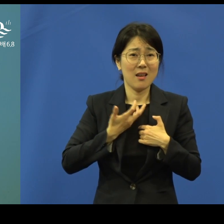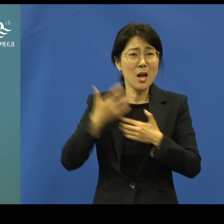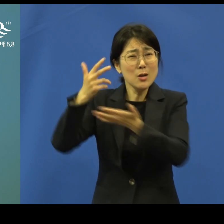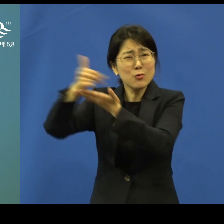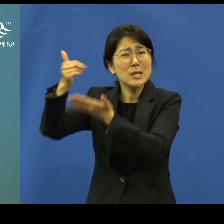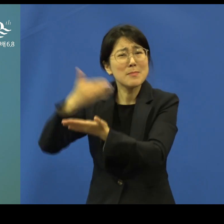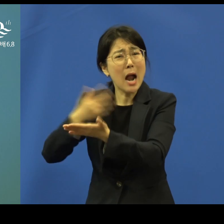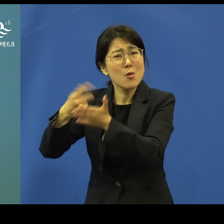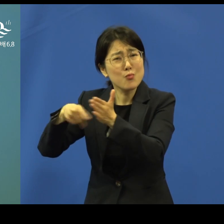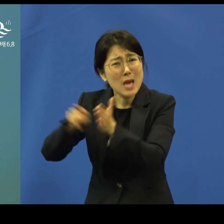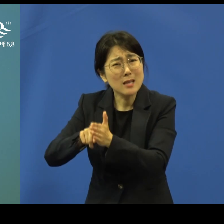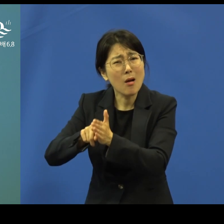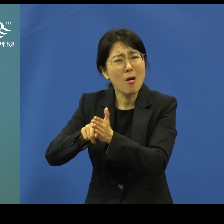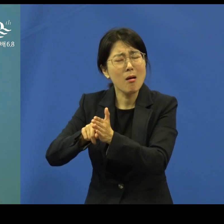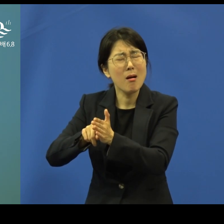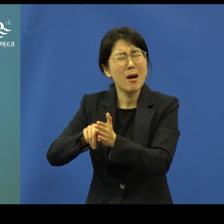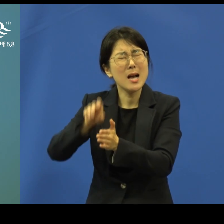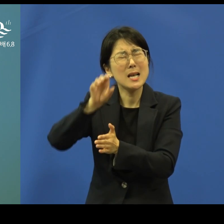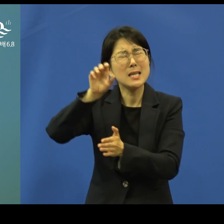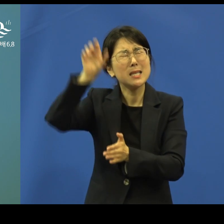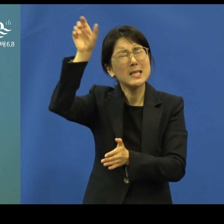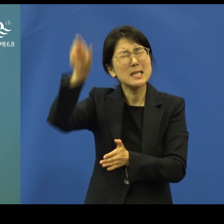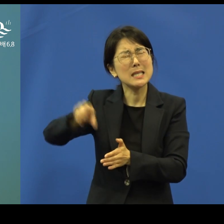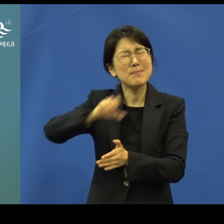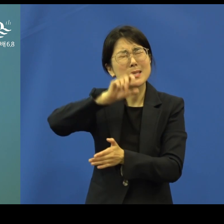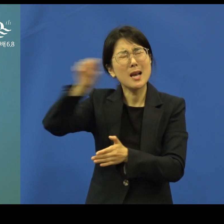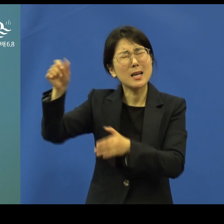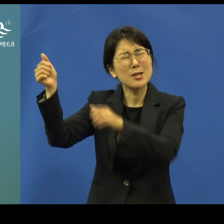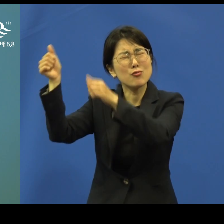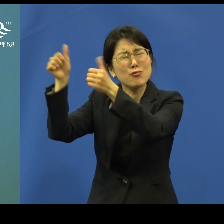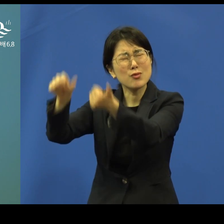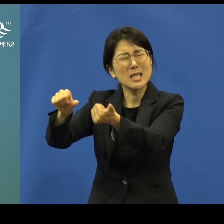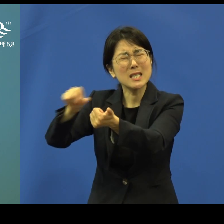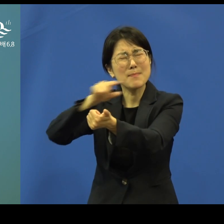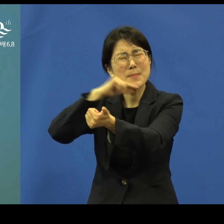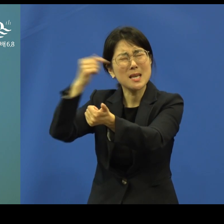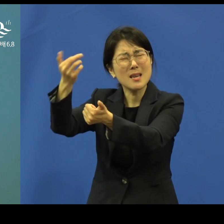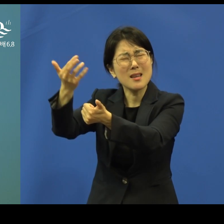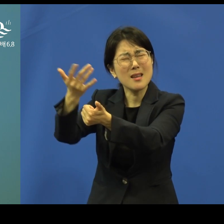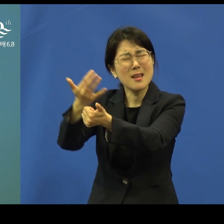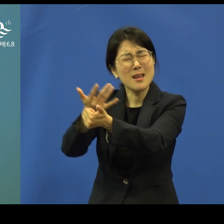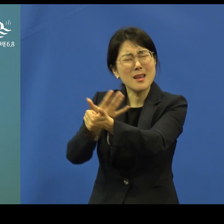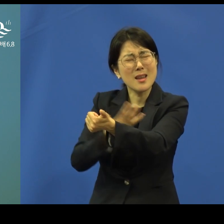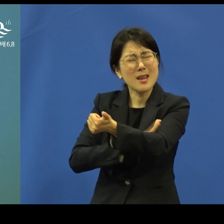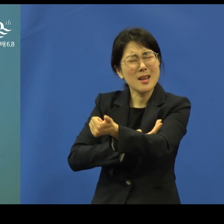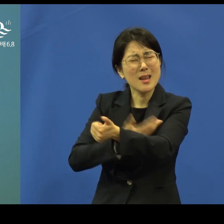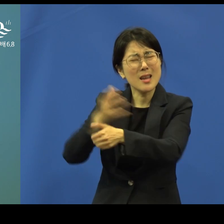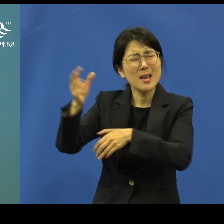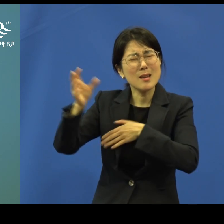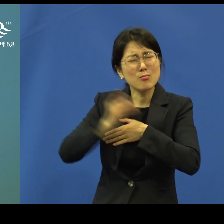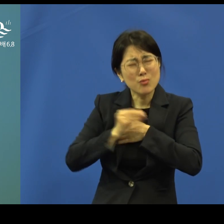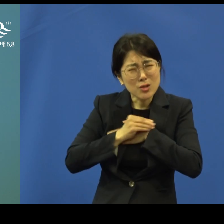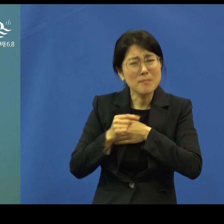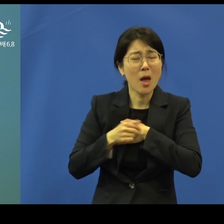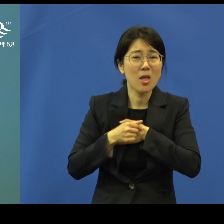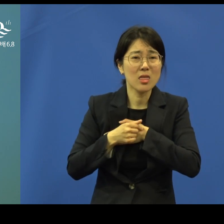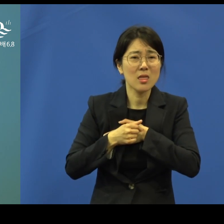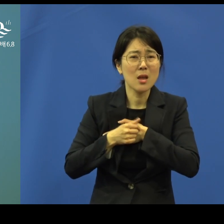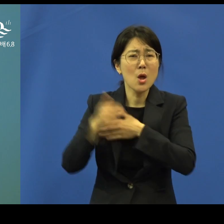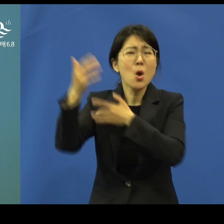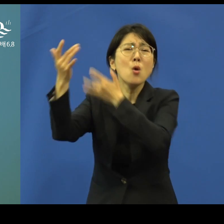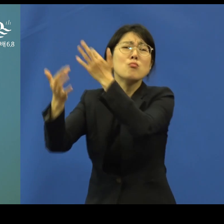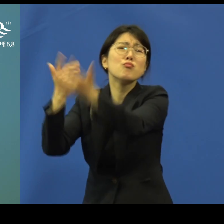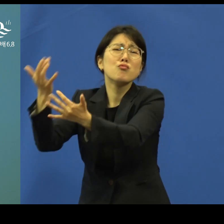그 예수 그리스도의 십자가의 복음이 우리의 중심에 불을 일으키는 거죠. 그래서 파스칼이 탕세에서도 그 얘기했잖아요. 불.